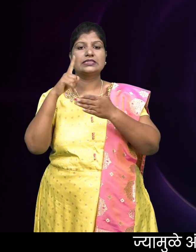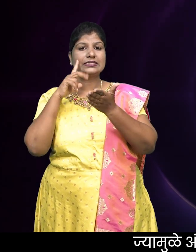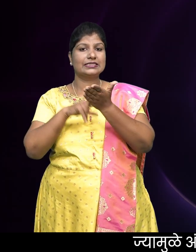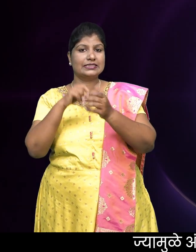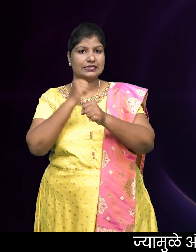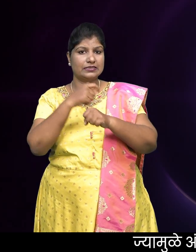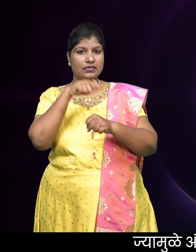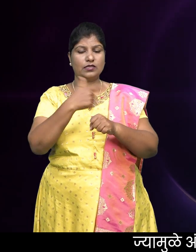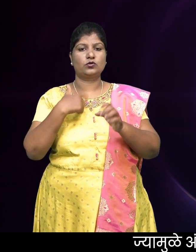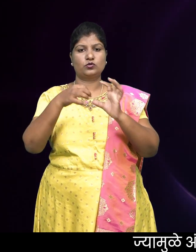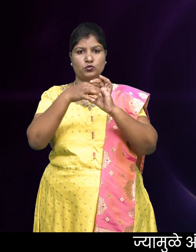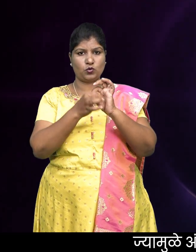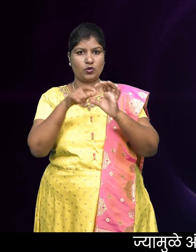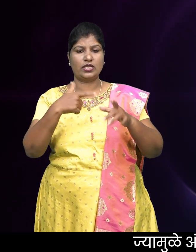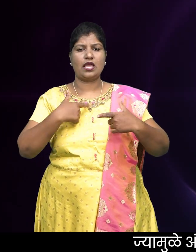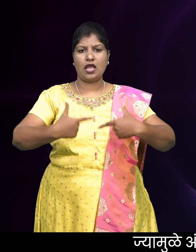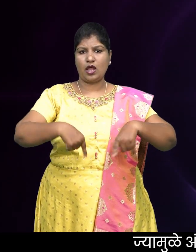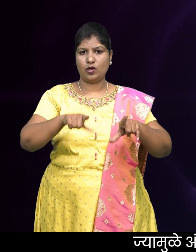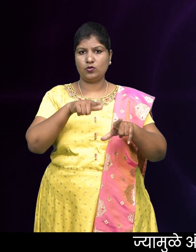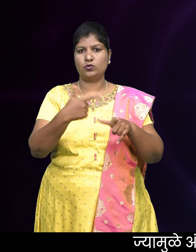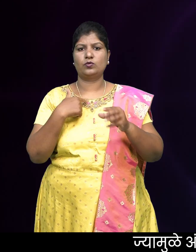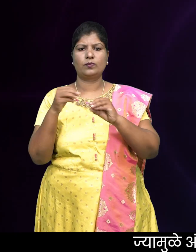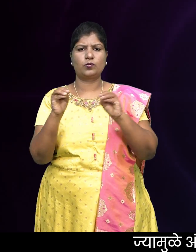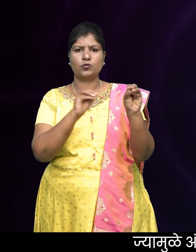ज्यामुळे अंग फक्त एकाच दिशेने फिरू शकते.